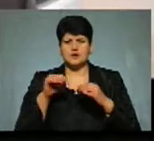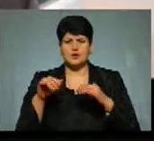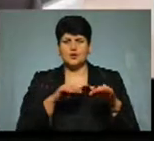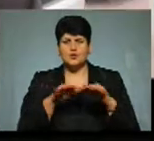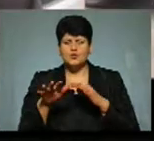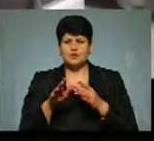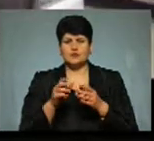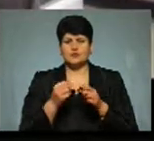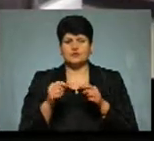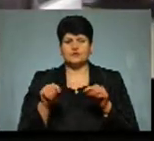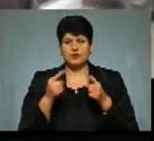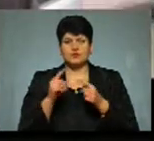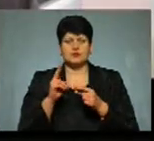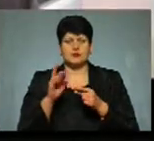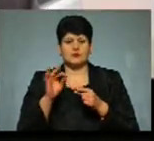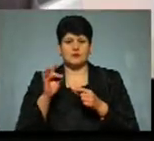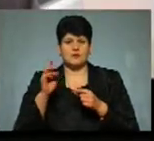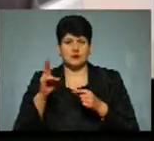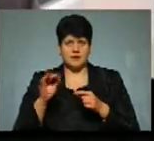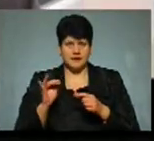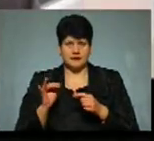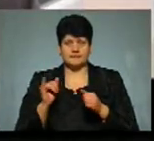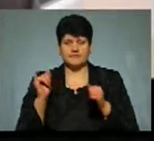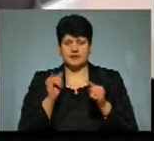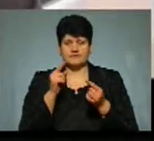утворюються корки та, відповідно,